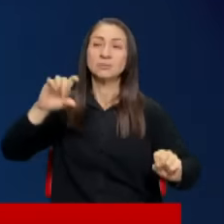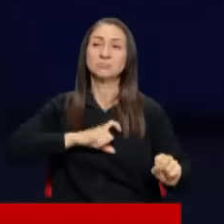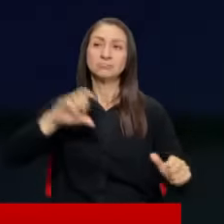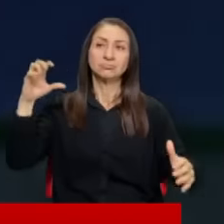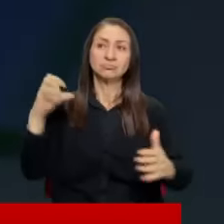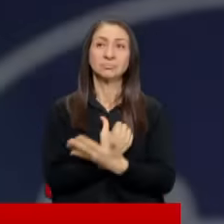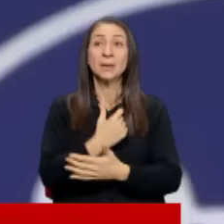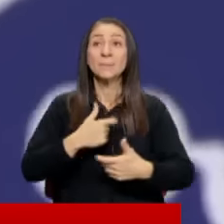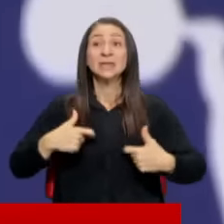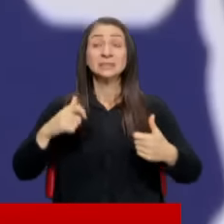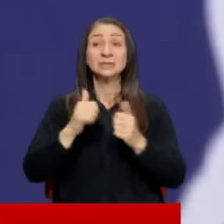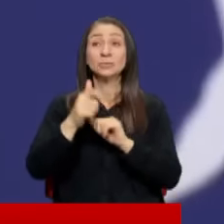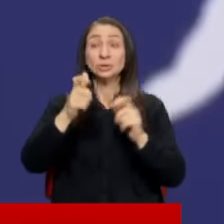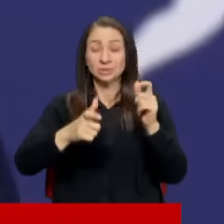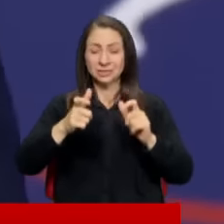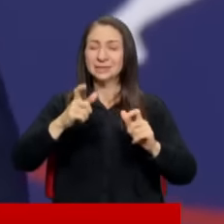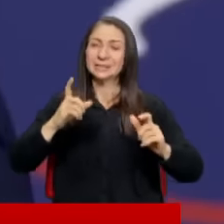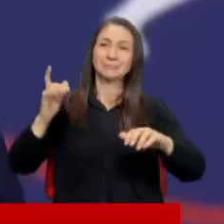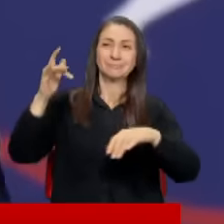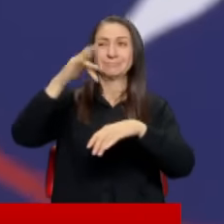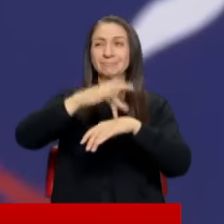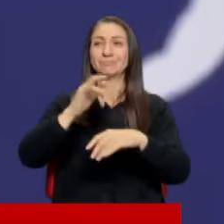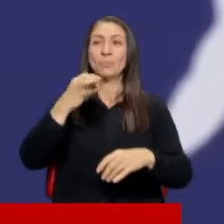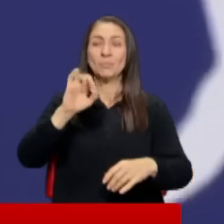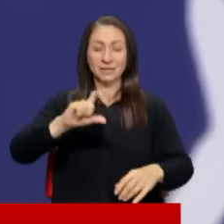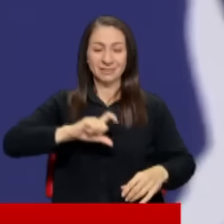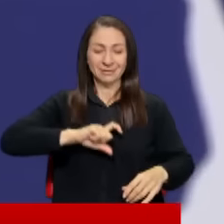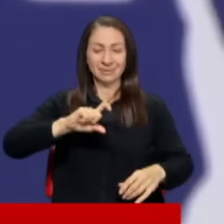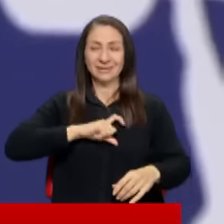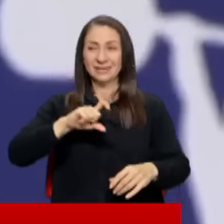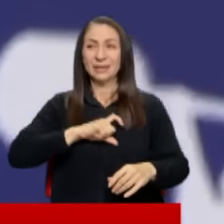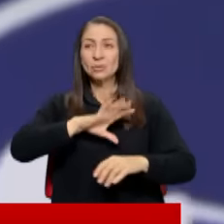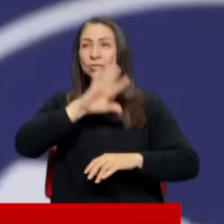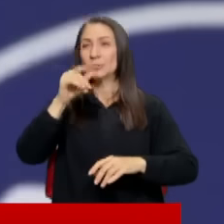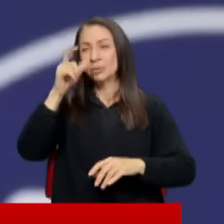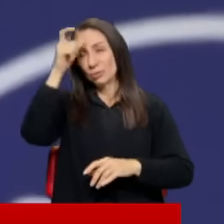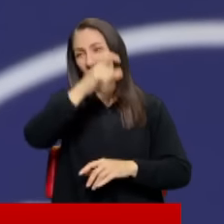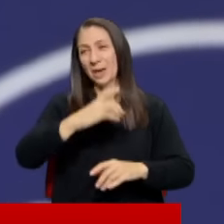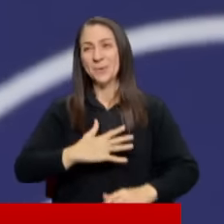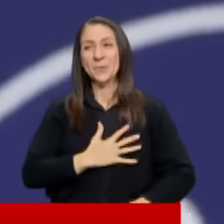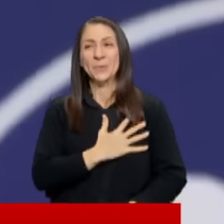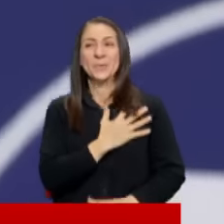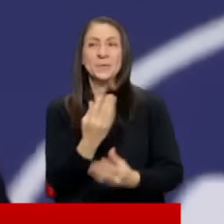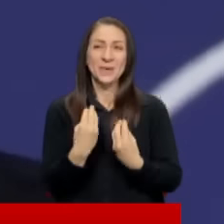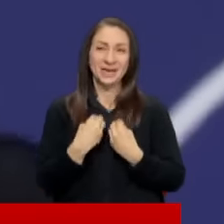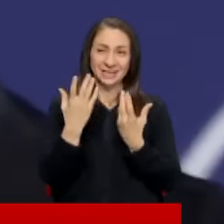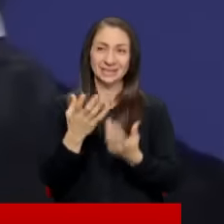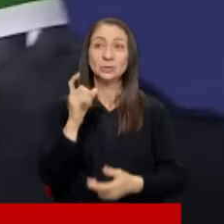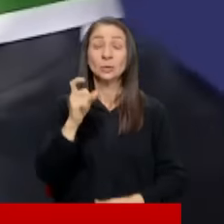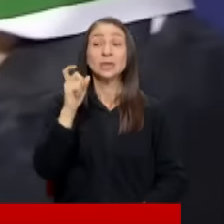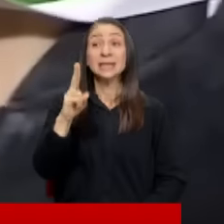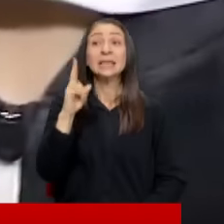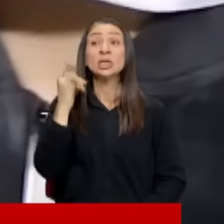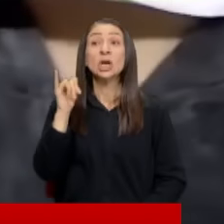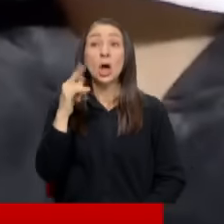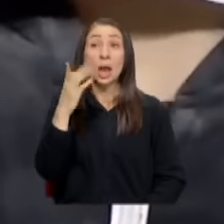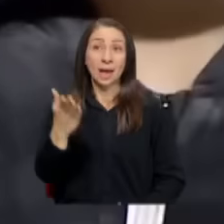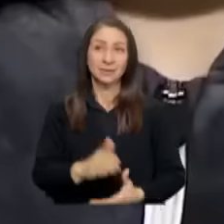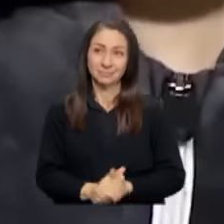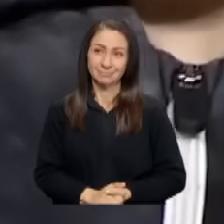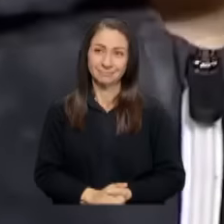oldu. Milli sporcularımız kürsünün zirvesine çıkarak madalyalarını aldı, tüm Türkiye'yi gururlandırdı. 92 kiloyla Gamze Altun.